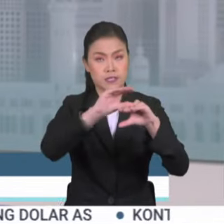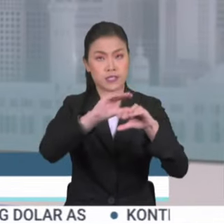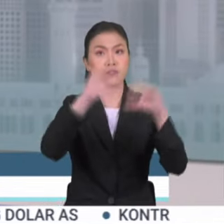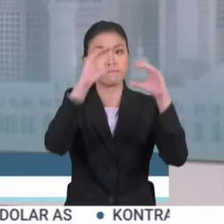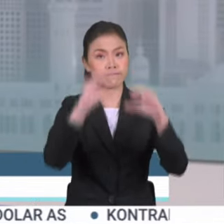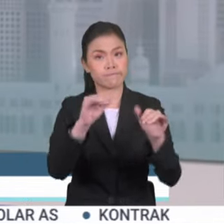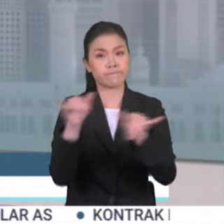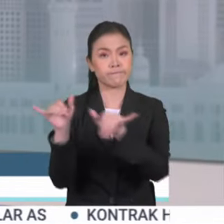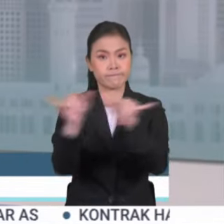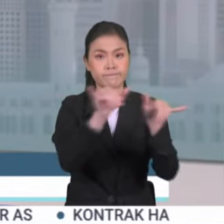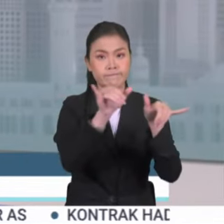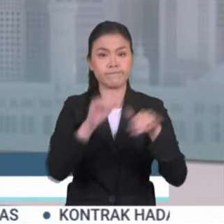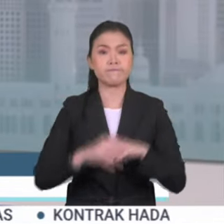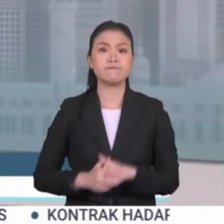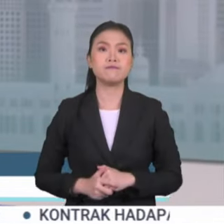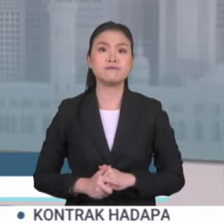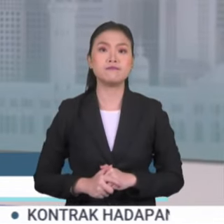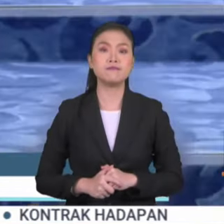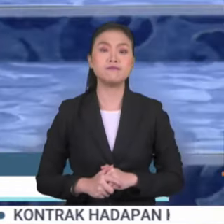sebagai langkah wajar.